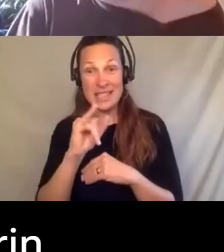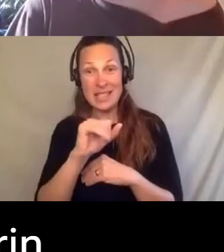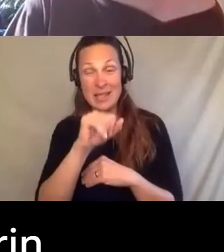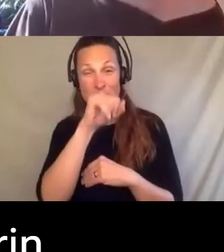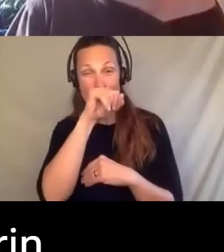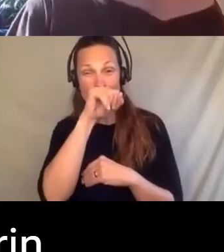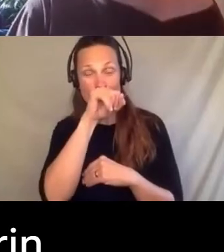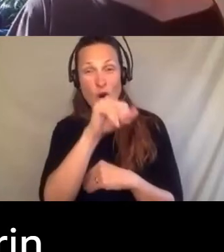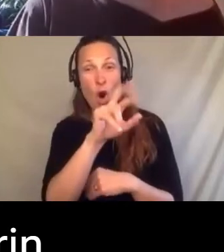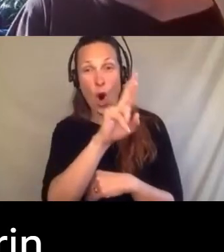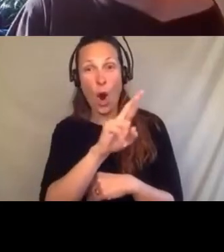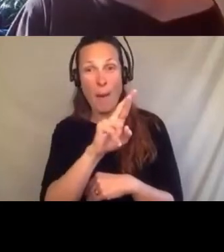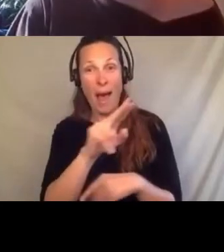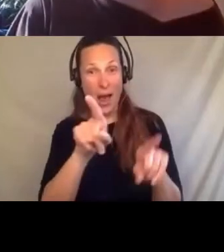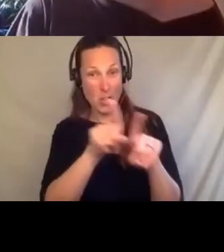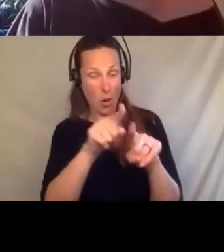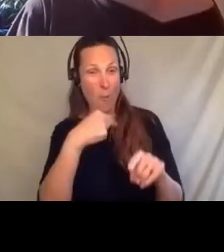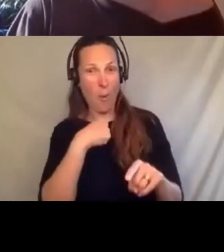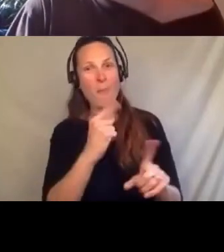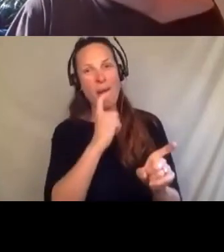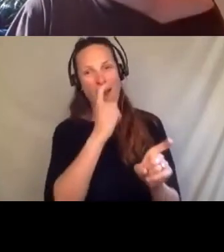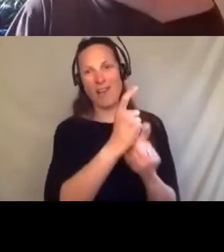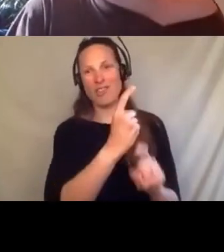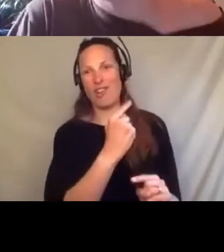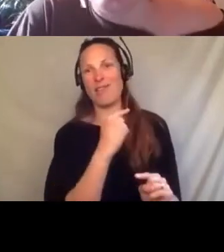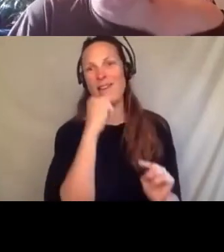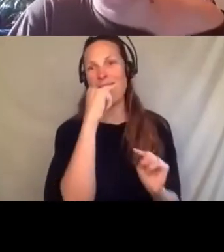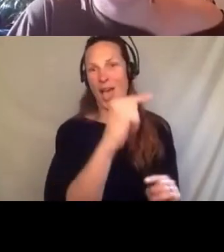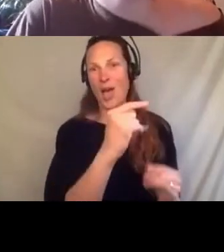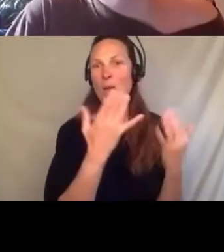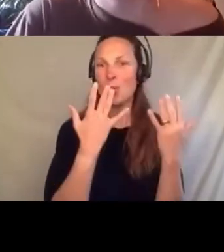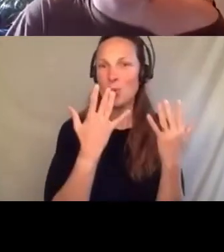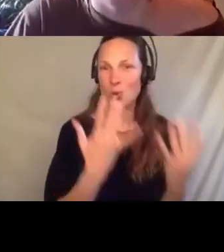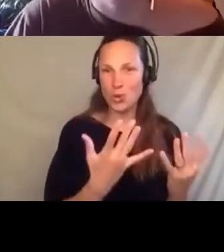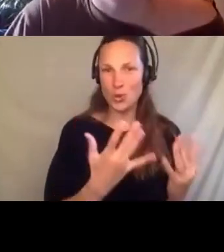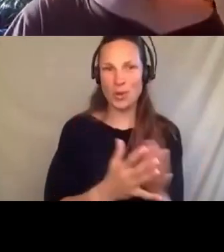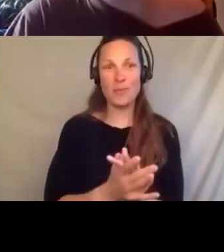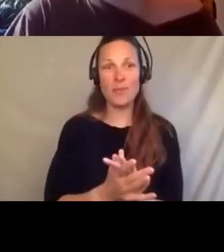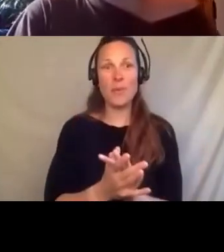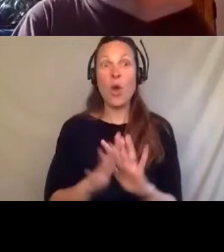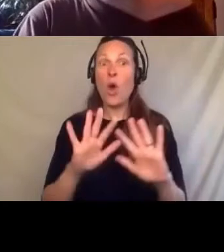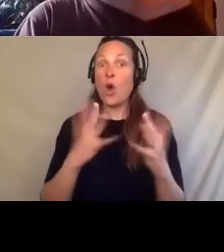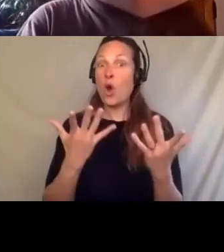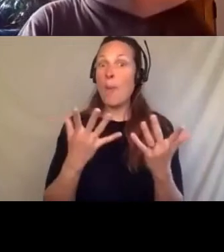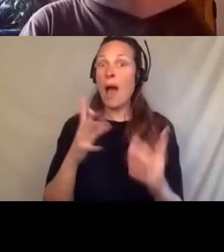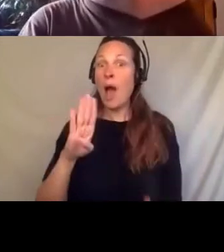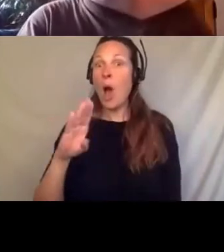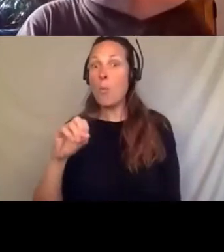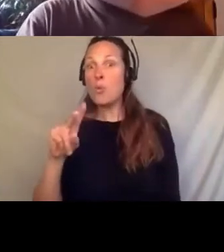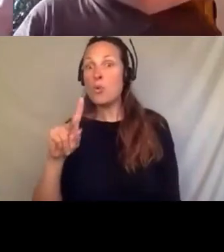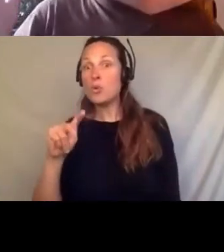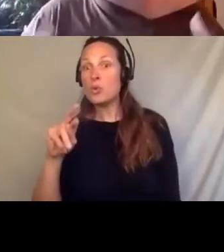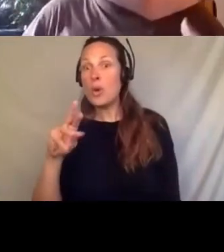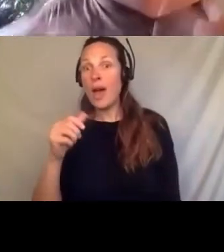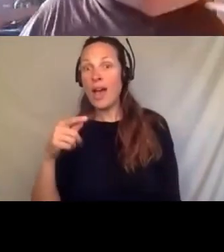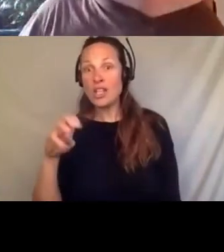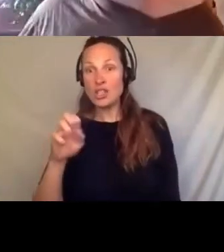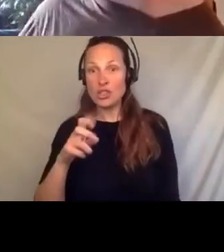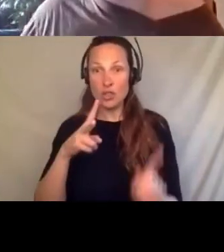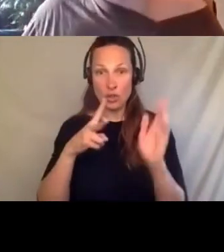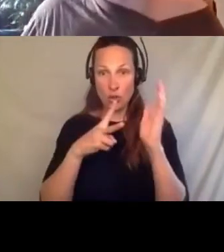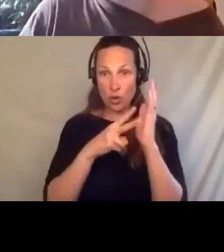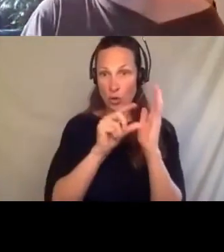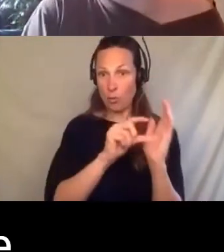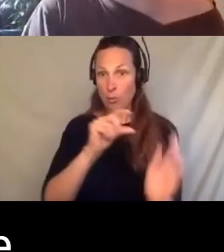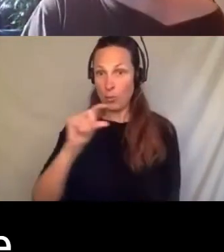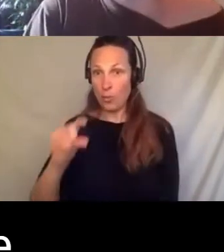achetez-vous un plant mature. Et donc, voilà, le bouturage. Qu'est-ce que c'est? c'est une technique pour